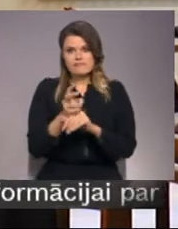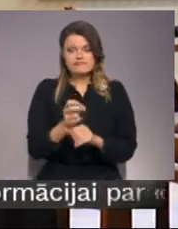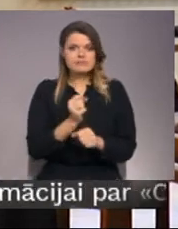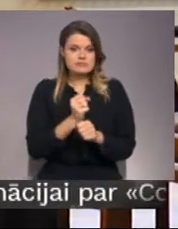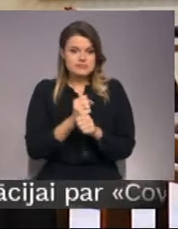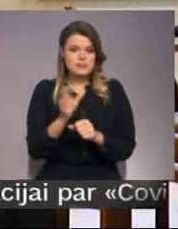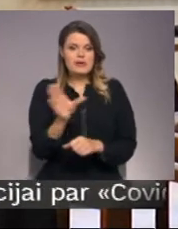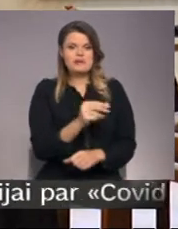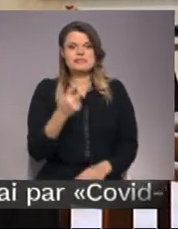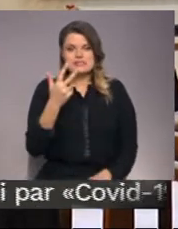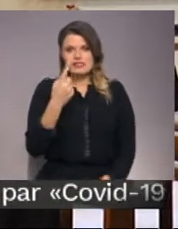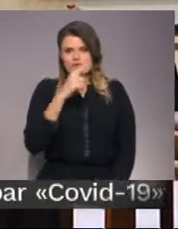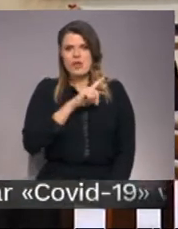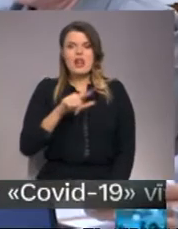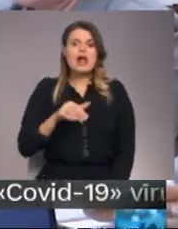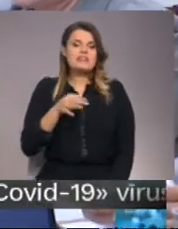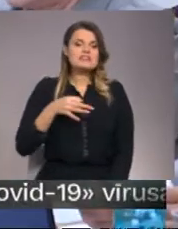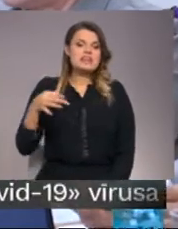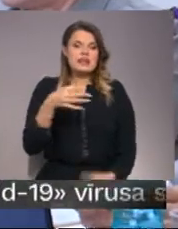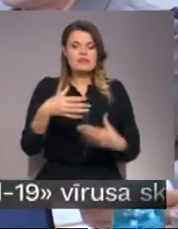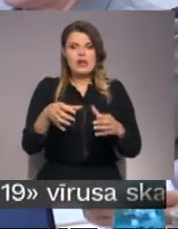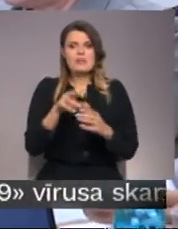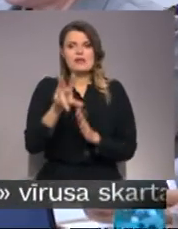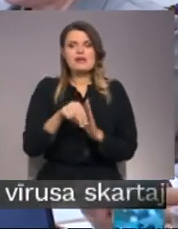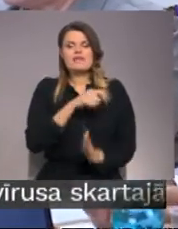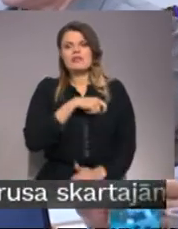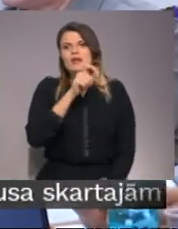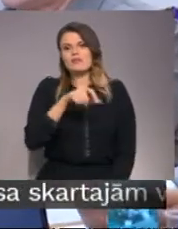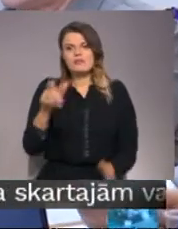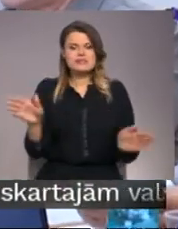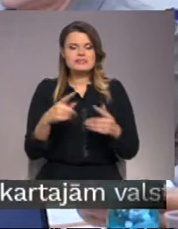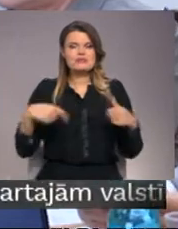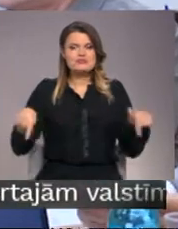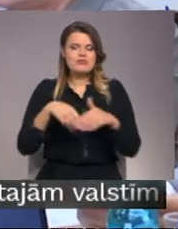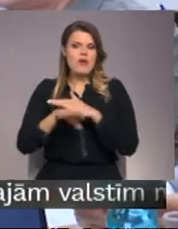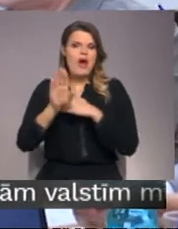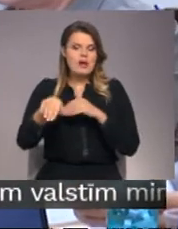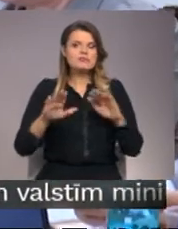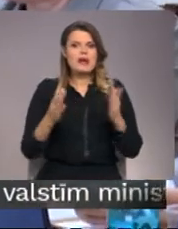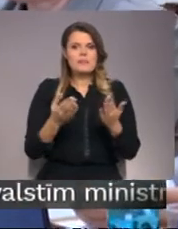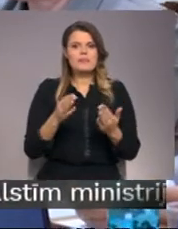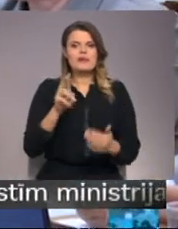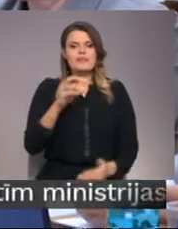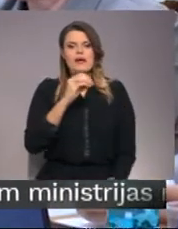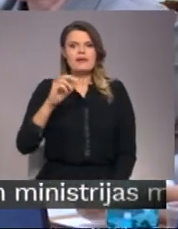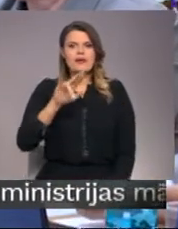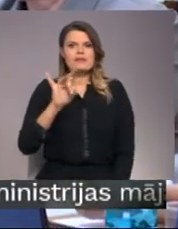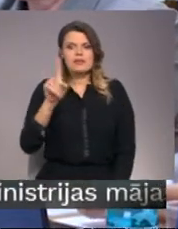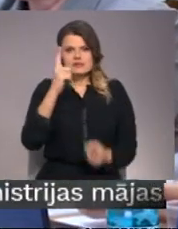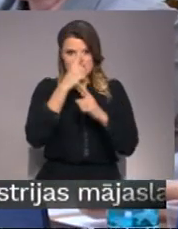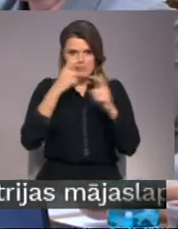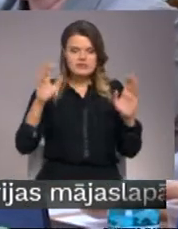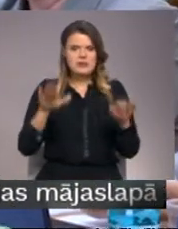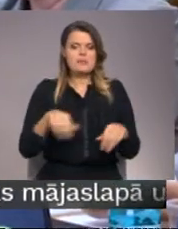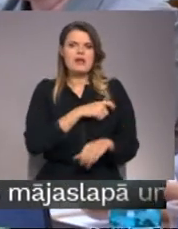amata visi 3 no Latvijas reģiona apvienības ievēlētie deputāti sēžu zāli atstāja, bet Miķels Rēdliks arī paziņoja par